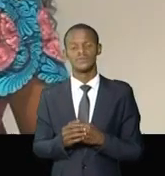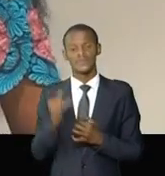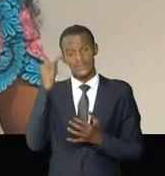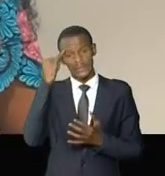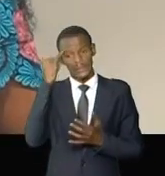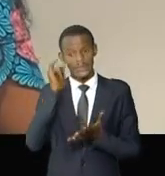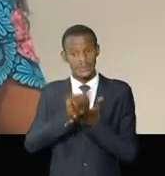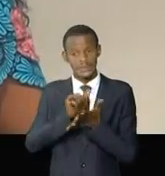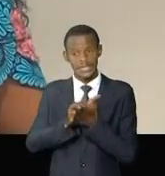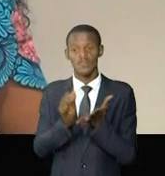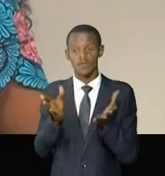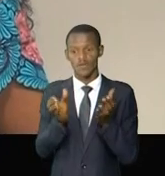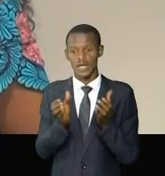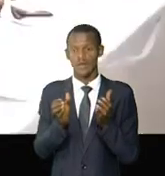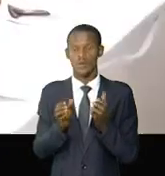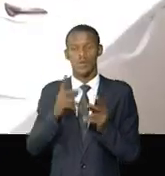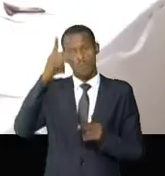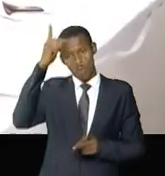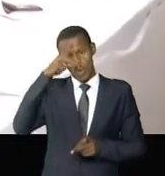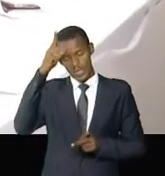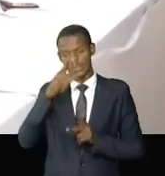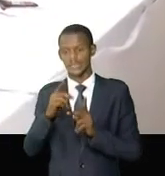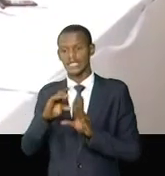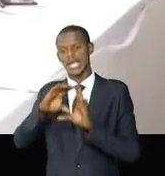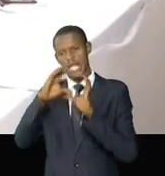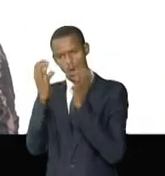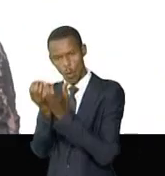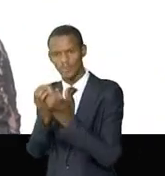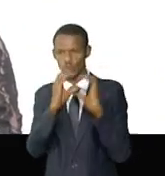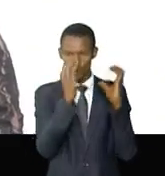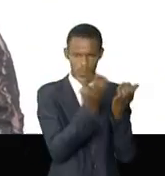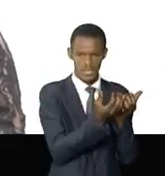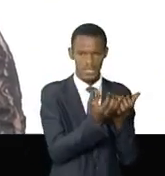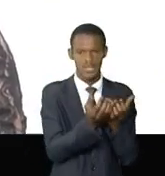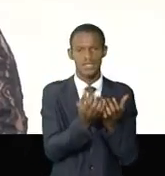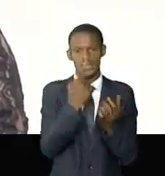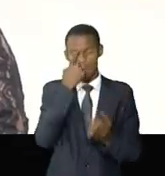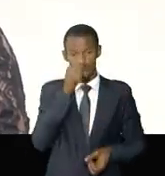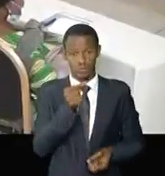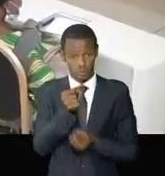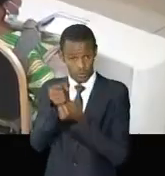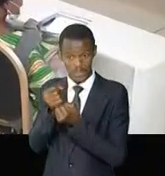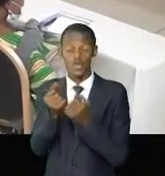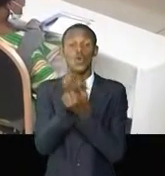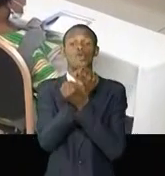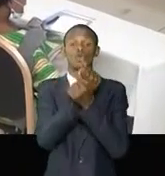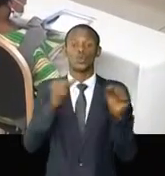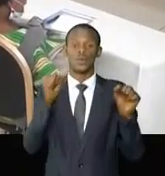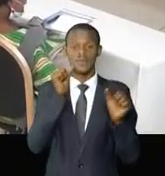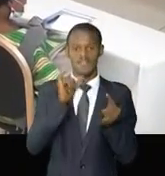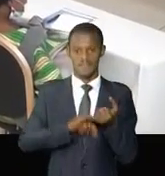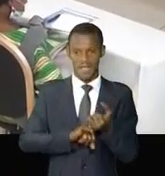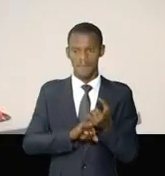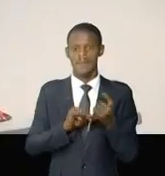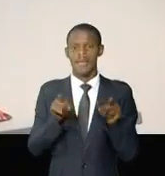des collectivités en intégrant une donne importante, l'autonomisation économique des femmes et l'égalité du genre. La